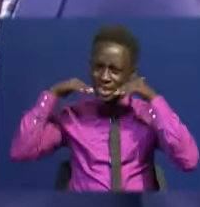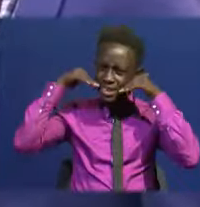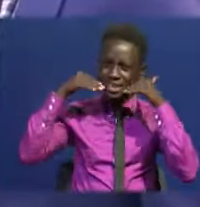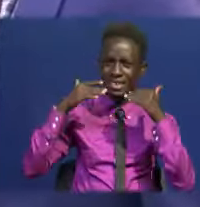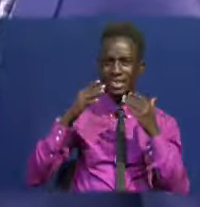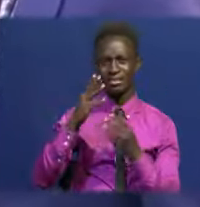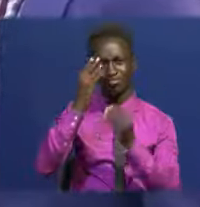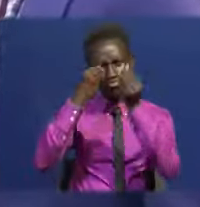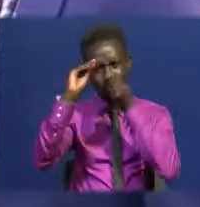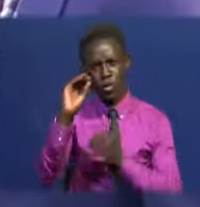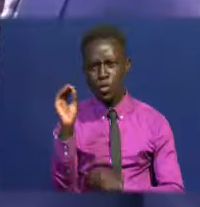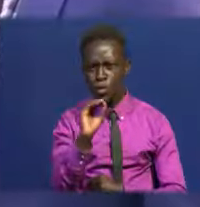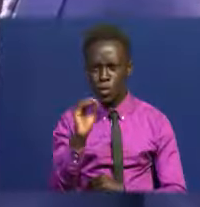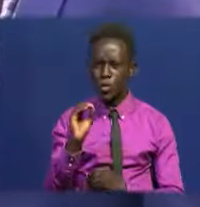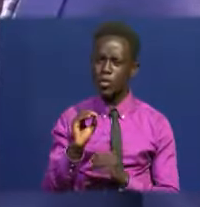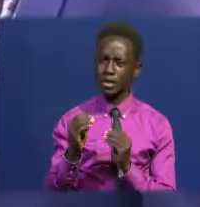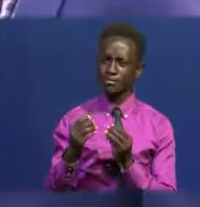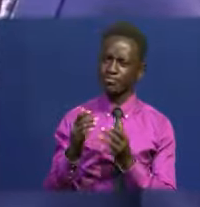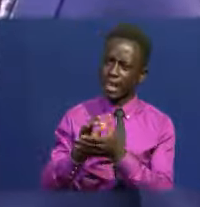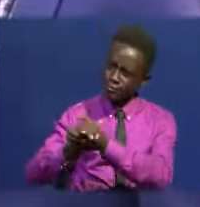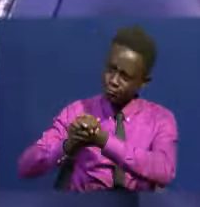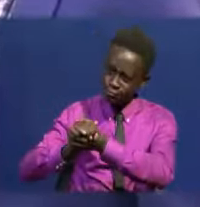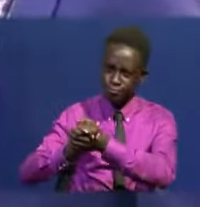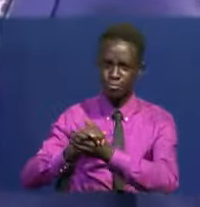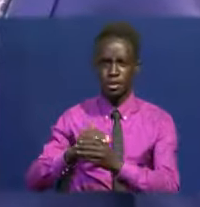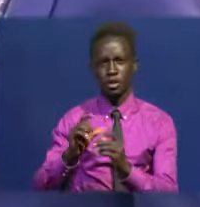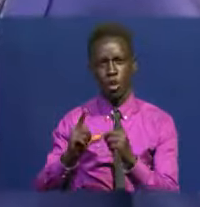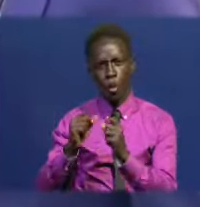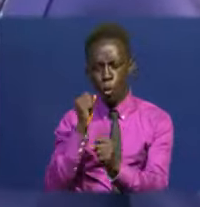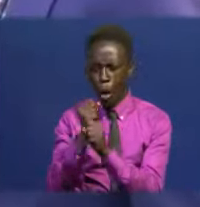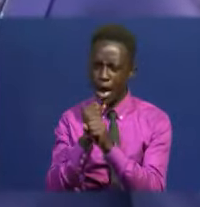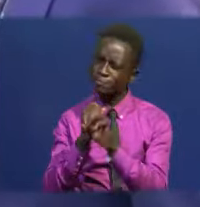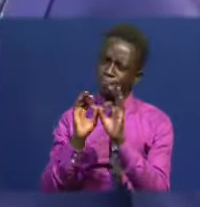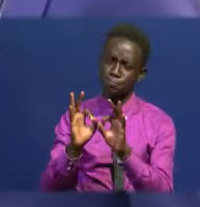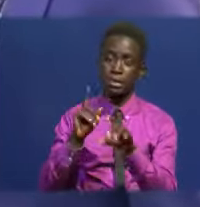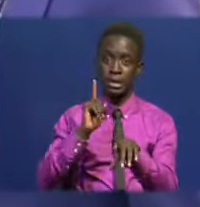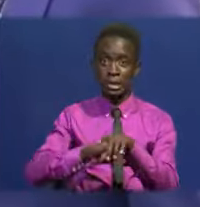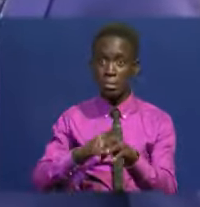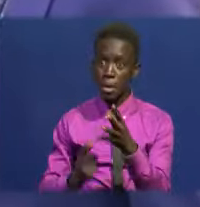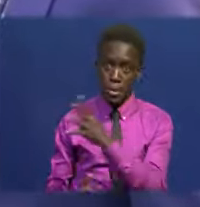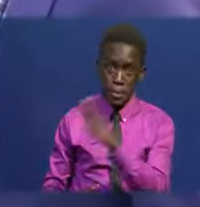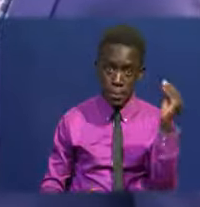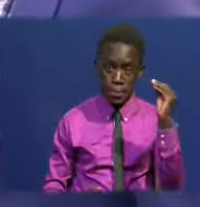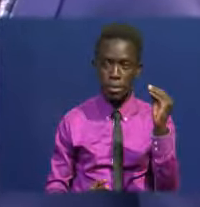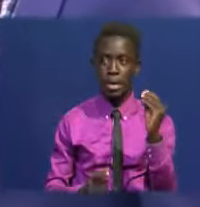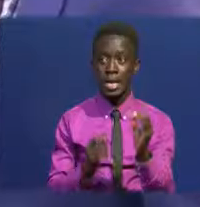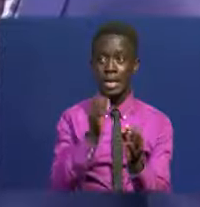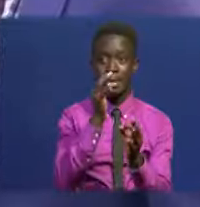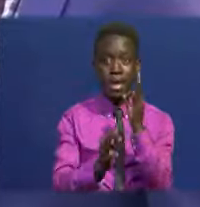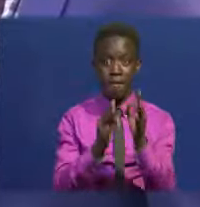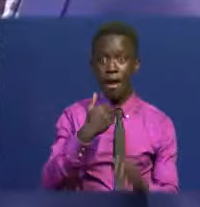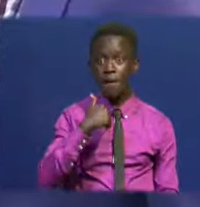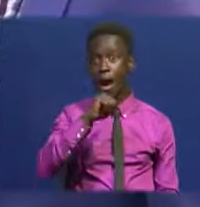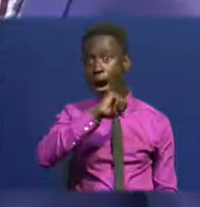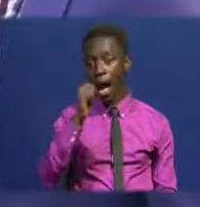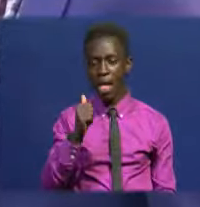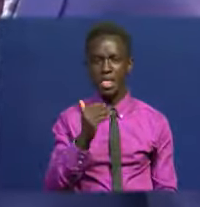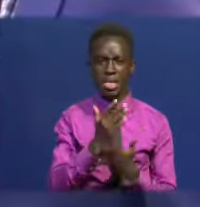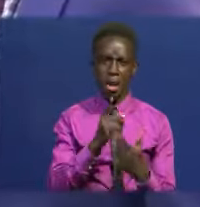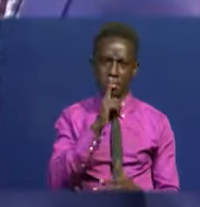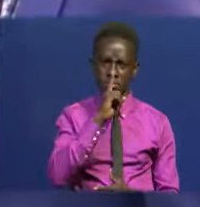smile kidogo, unamsalimia, unafanyia kazi fit. Yati pia akitoka, ana... kama kuna wengine ana appreciate, anaweza kupatia